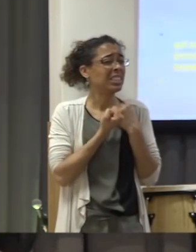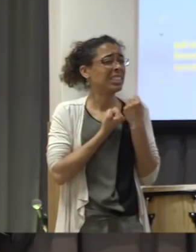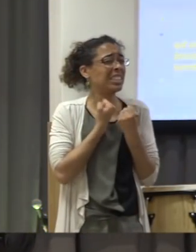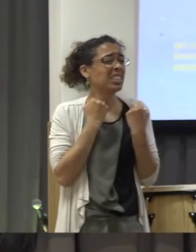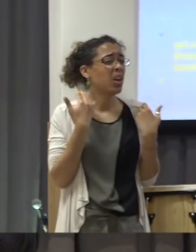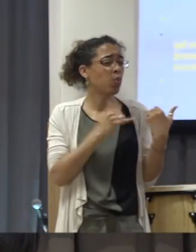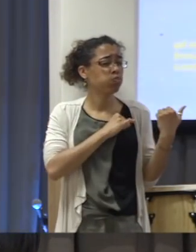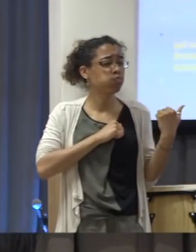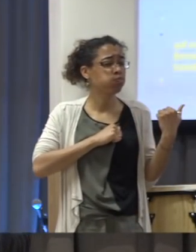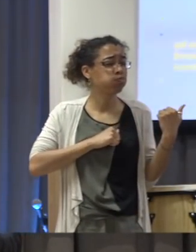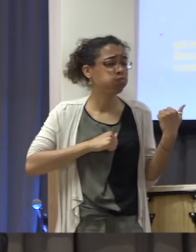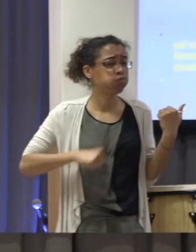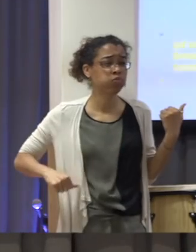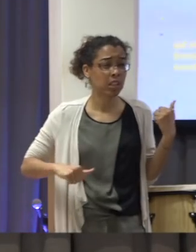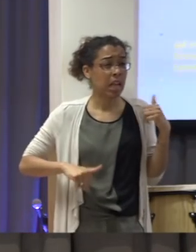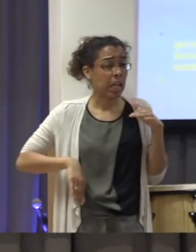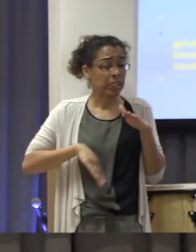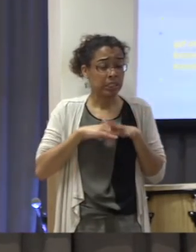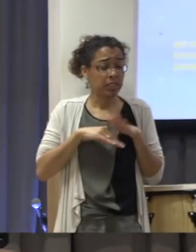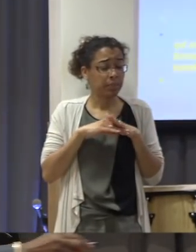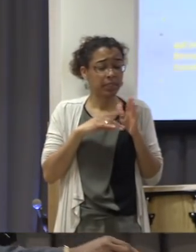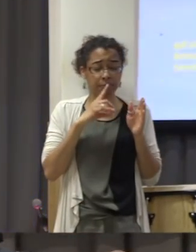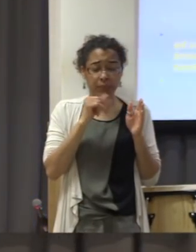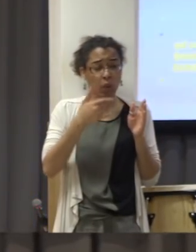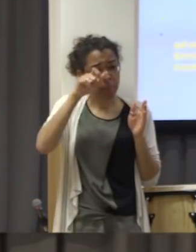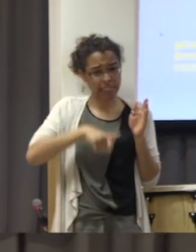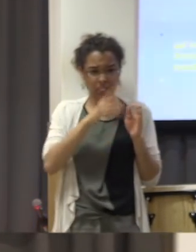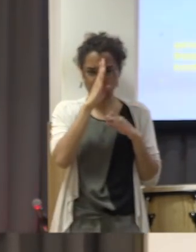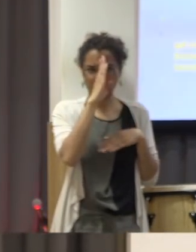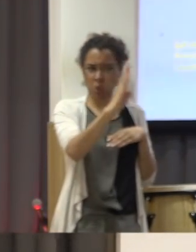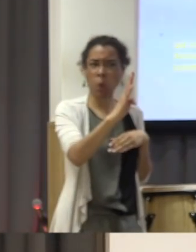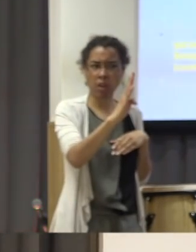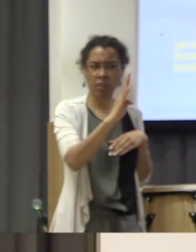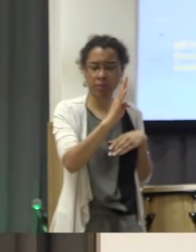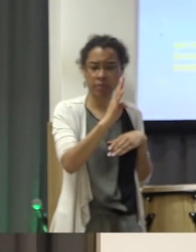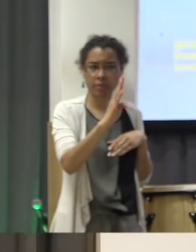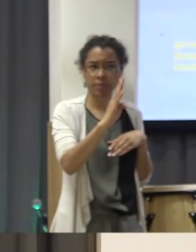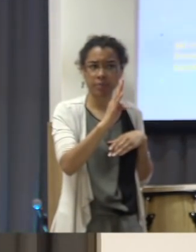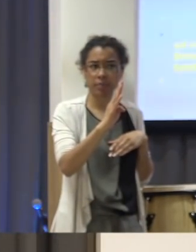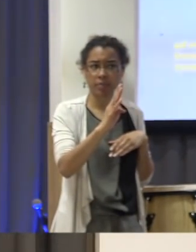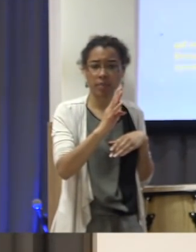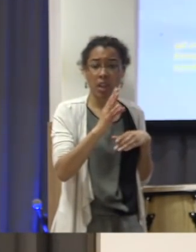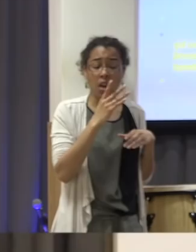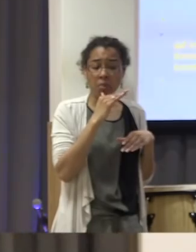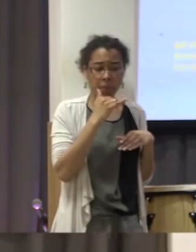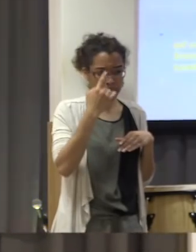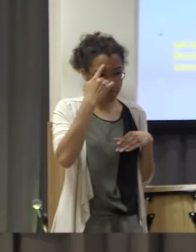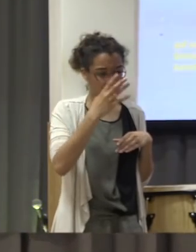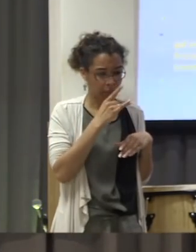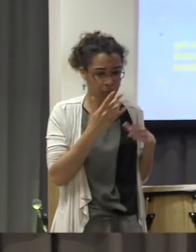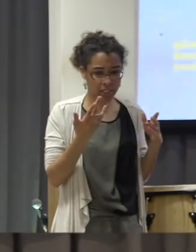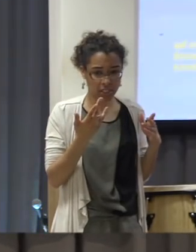au-delà. Parce qu'à la limite de celui qui croit, qui est intègre. Non, celui qui est intègre, tu ne peux pas imaginer. Moi